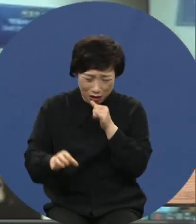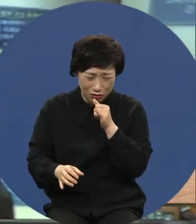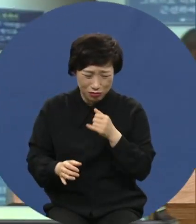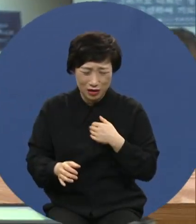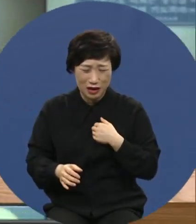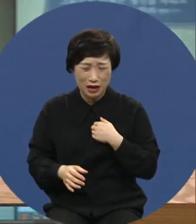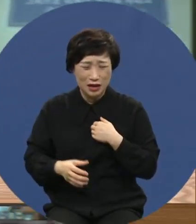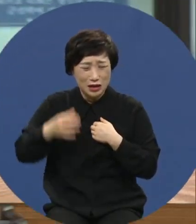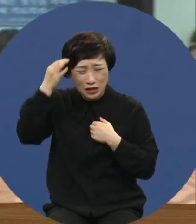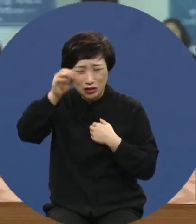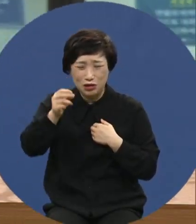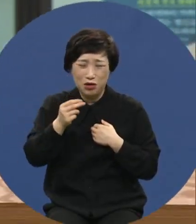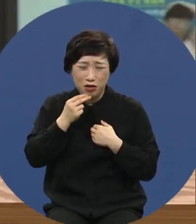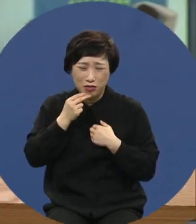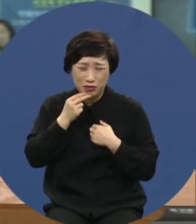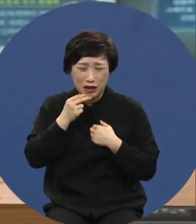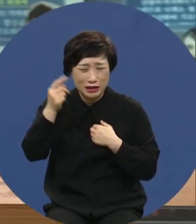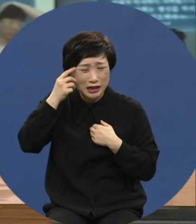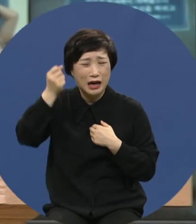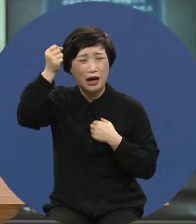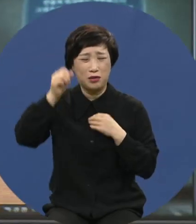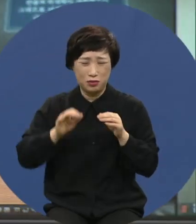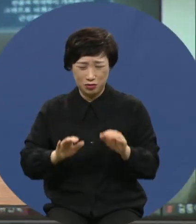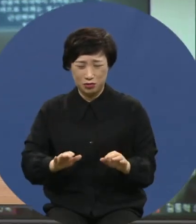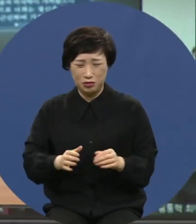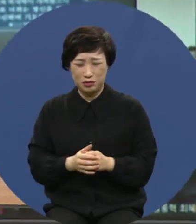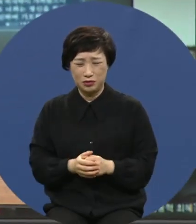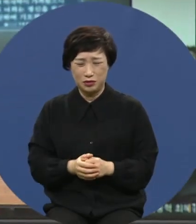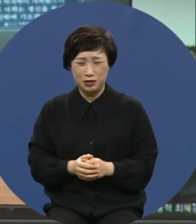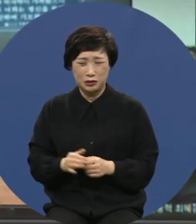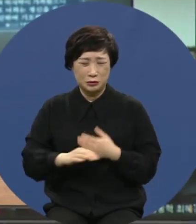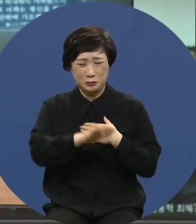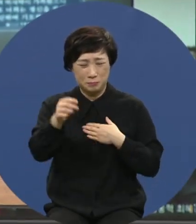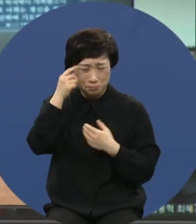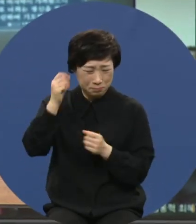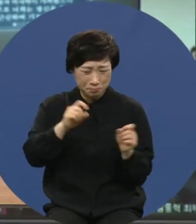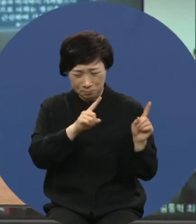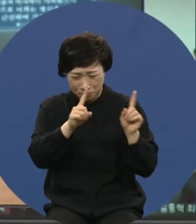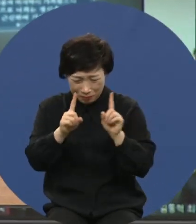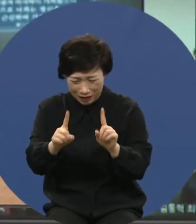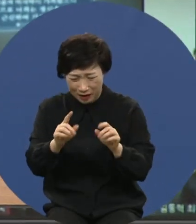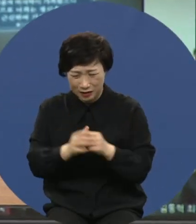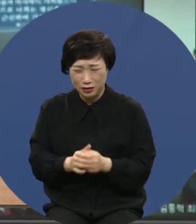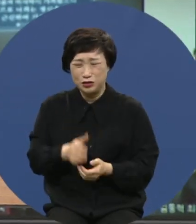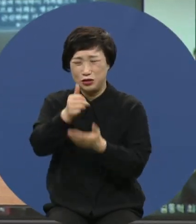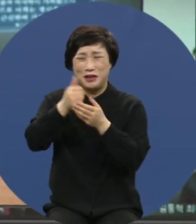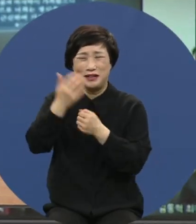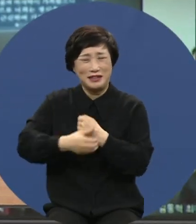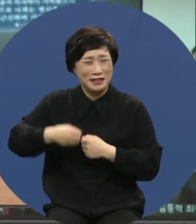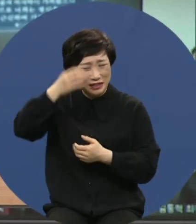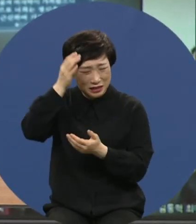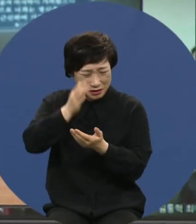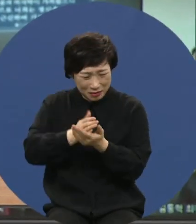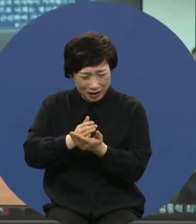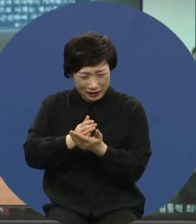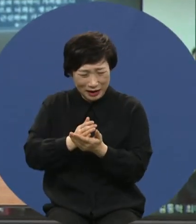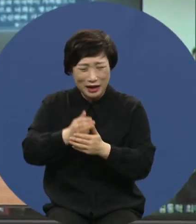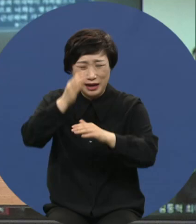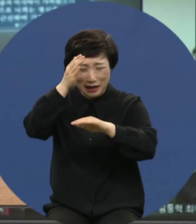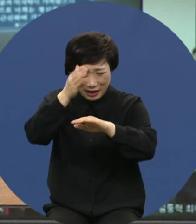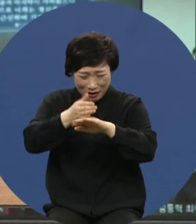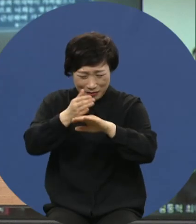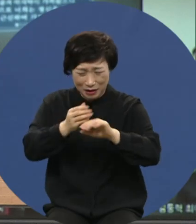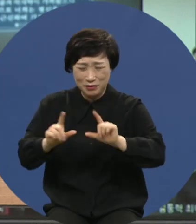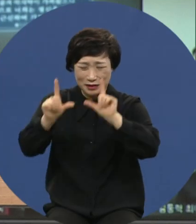무시했구나, 인정하지 않는구나 생각하면서 정신 차려 그 은혜 잊지 않도록